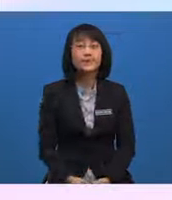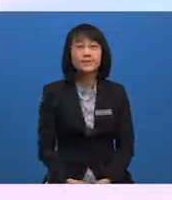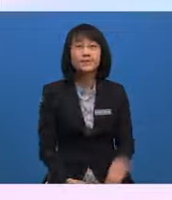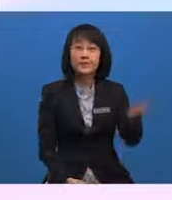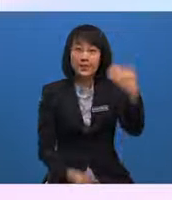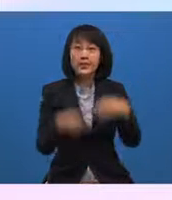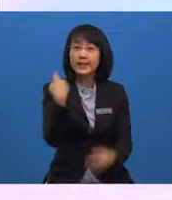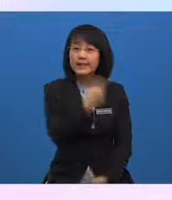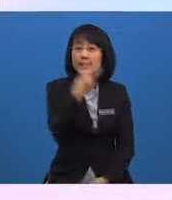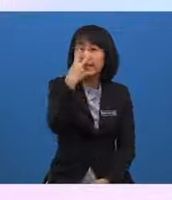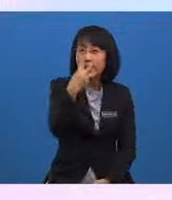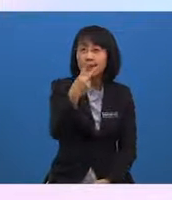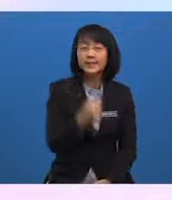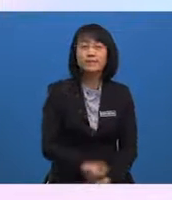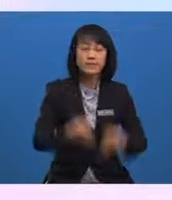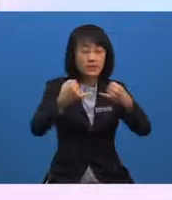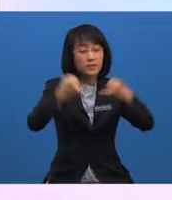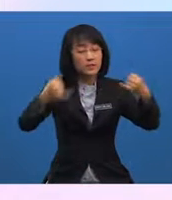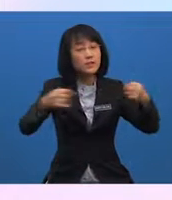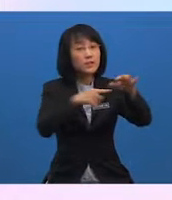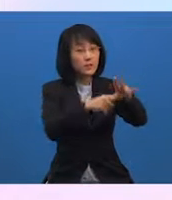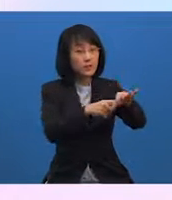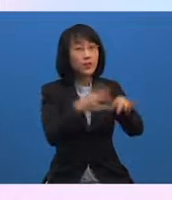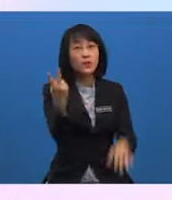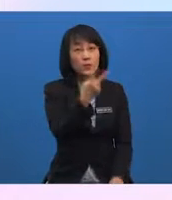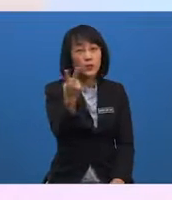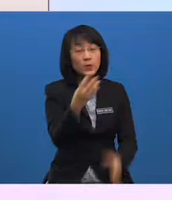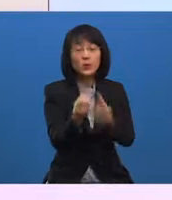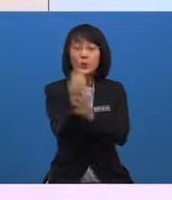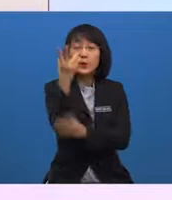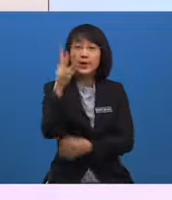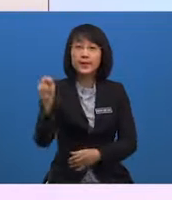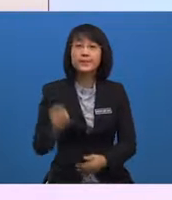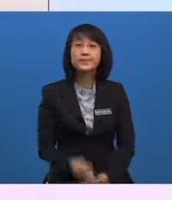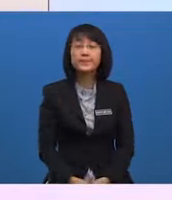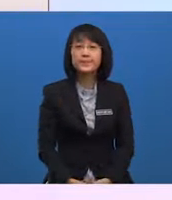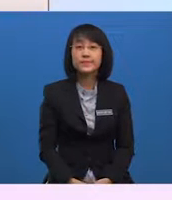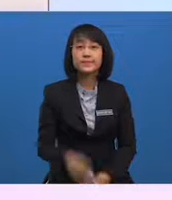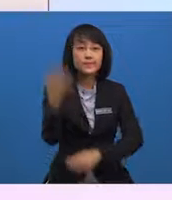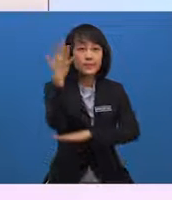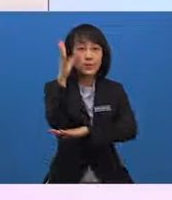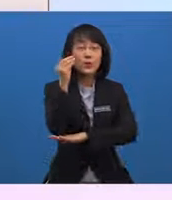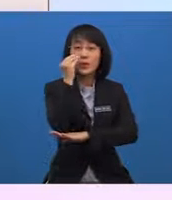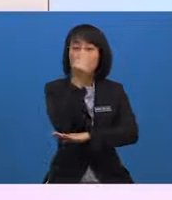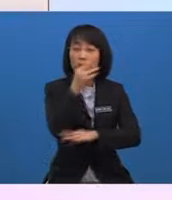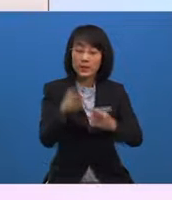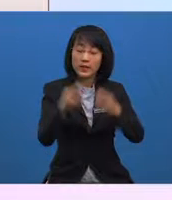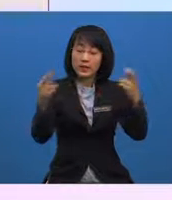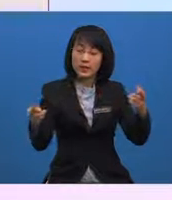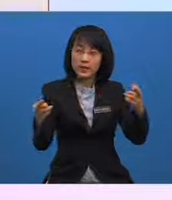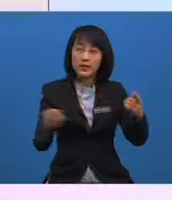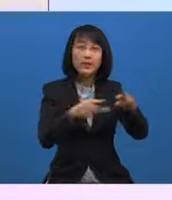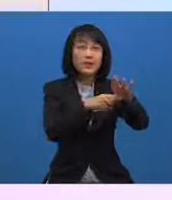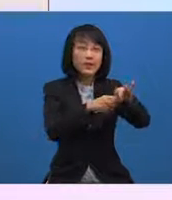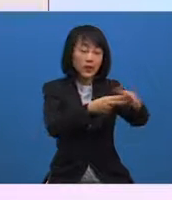Mari kita perhatikan jenis daun kedua-dua tumbuhan ini. Pokok bunga raya mempunyai daun